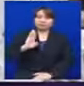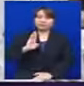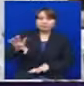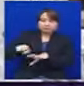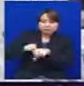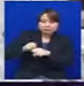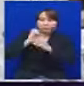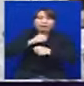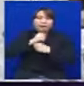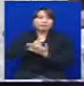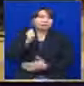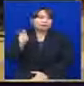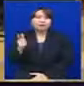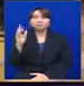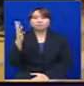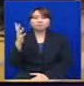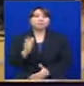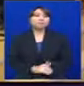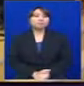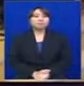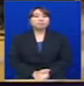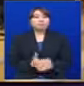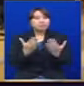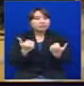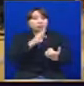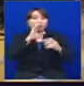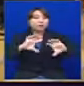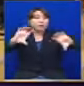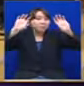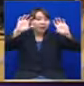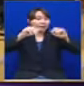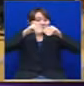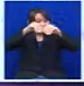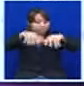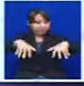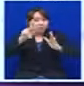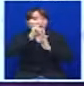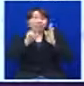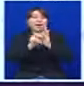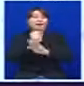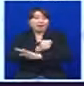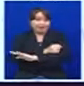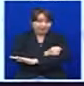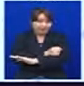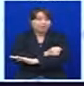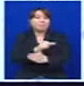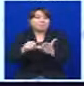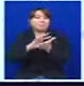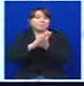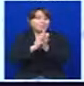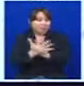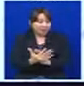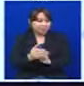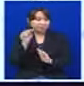ให้เกิดการจ้างงานผู้สูงอายุดังนั้นหากรัฐบาลปรับปรุงโครงสร้างกฎหมายแรงงานโดยลดภาระผูกพันเกี่ยวกับส